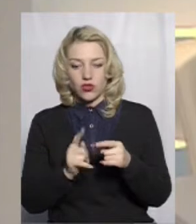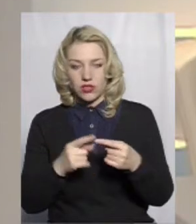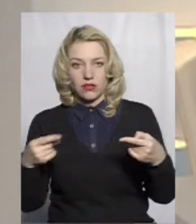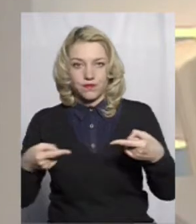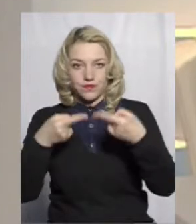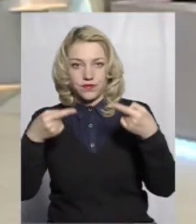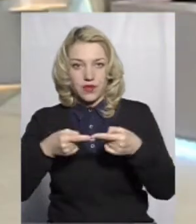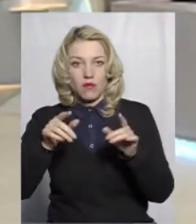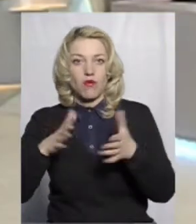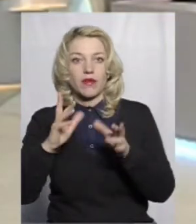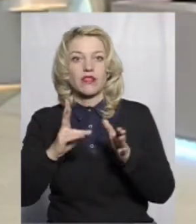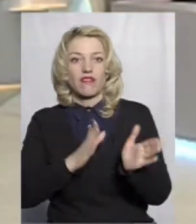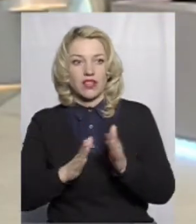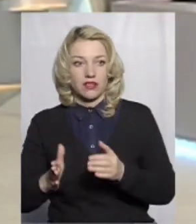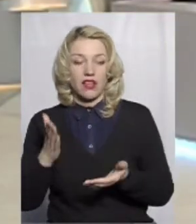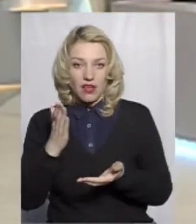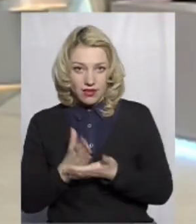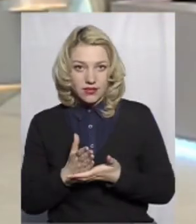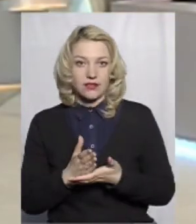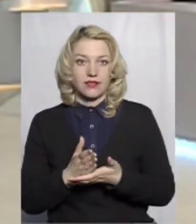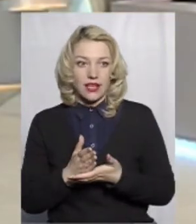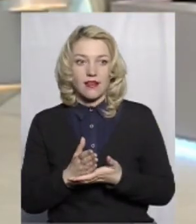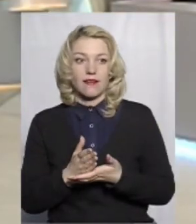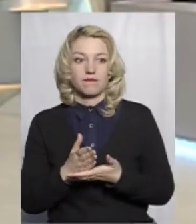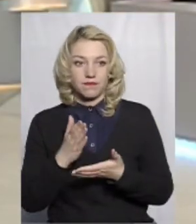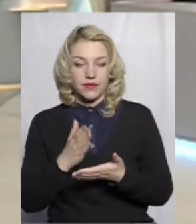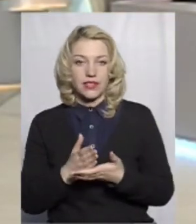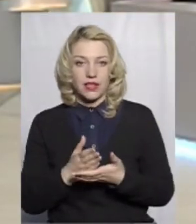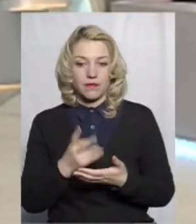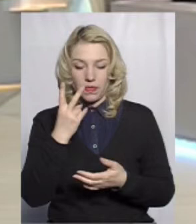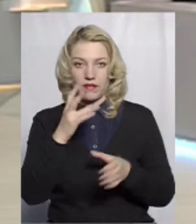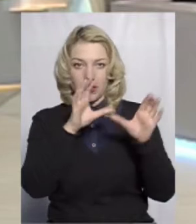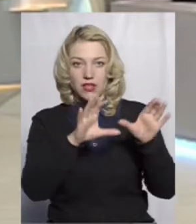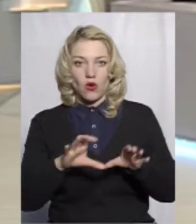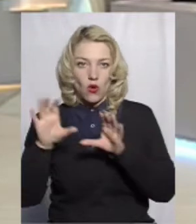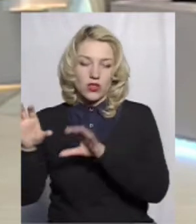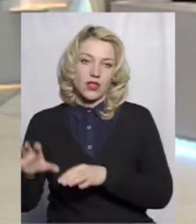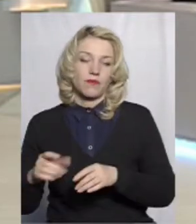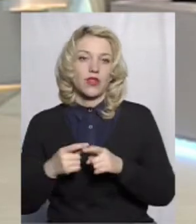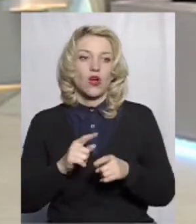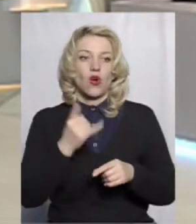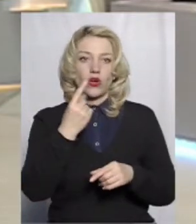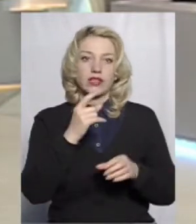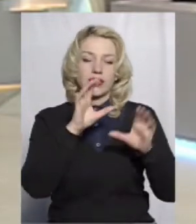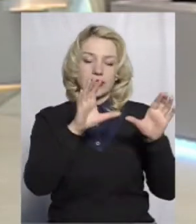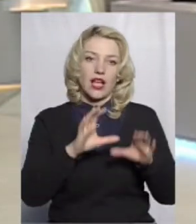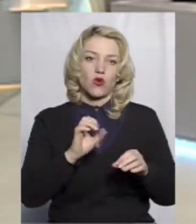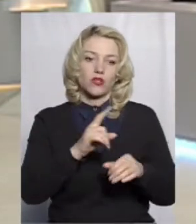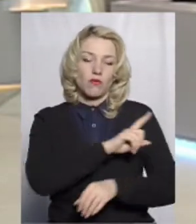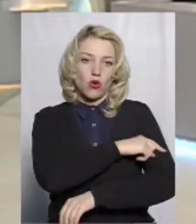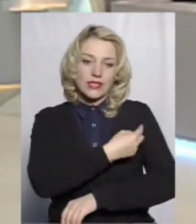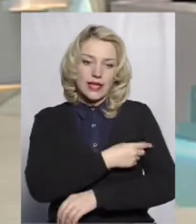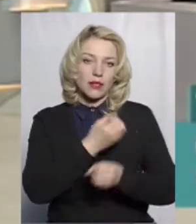суперечливий момент? Є в нас трошки колізія, так скажемо, по правді, з охороною здоров'я. Два закони, да? Закон про санепідблагополуччя і закон про освіту,